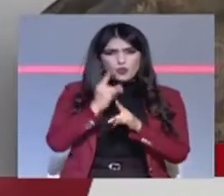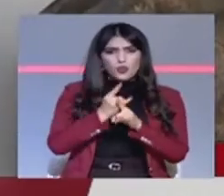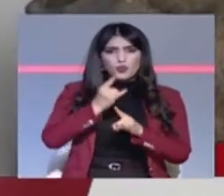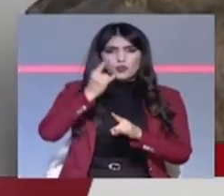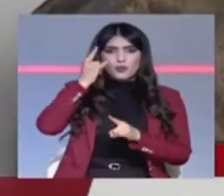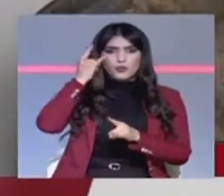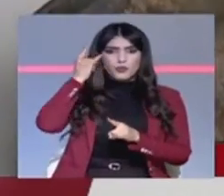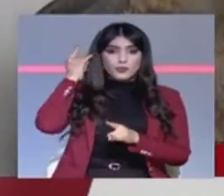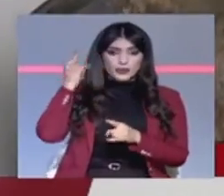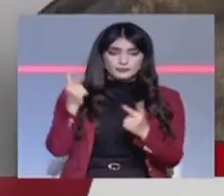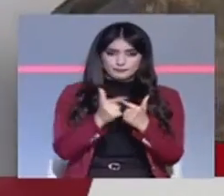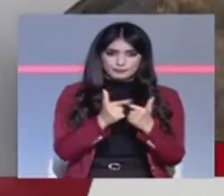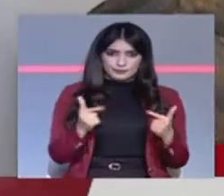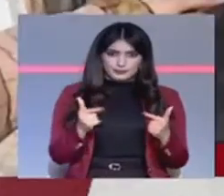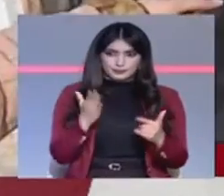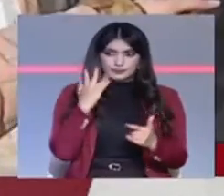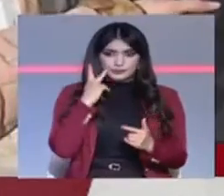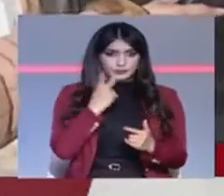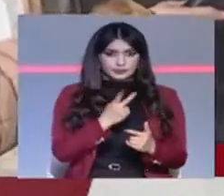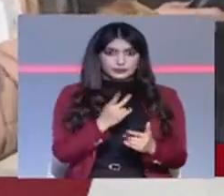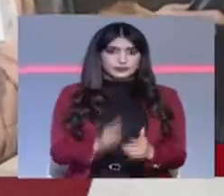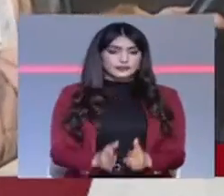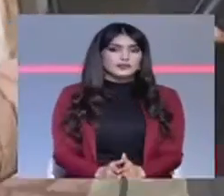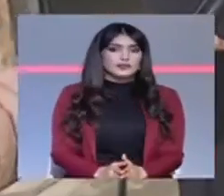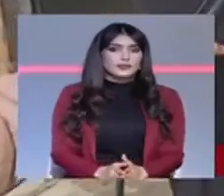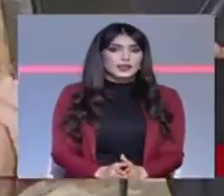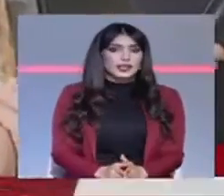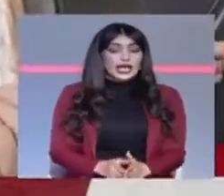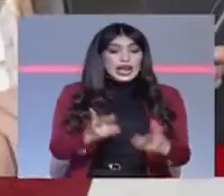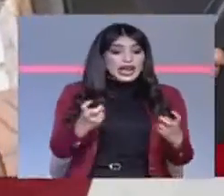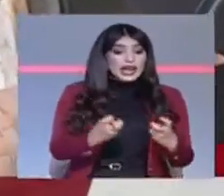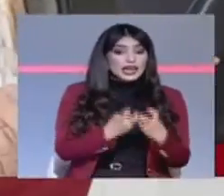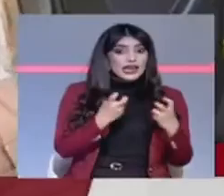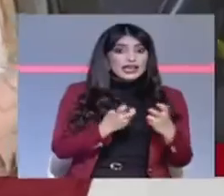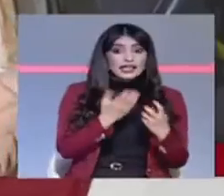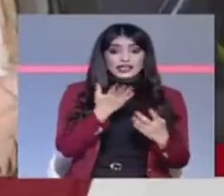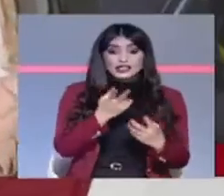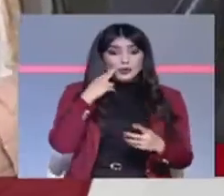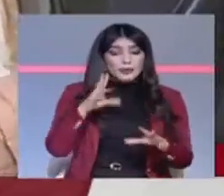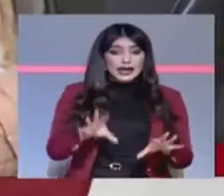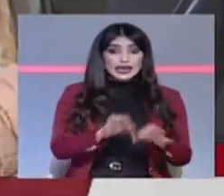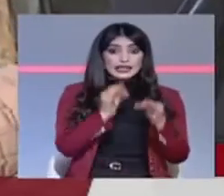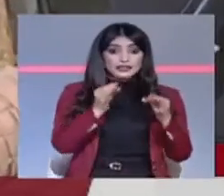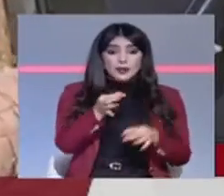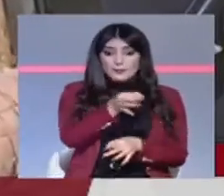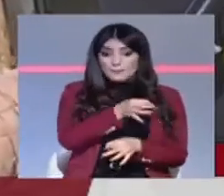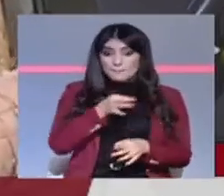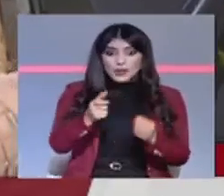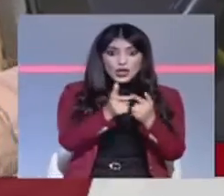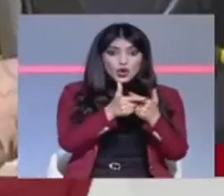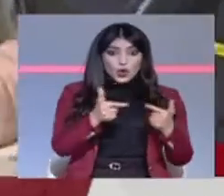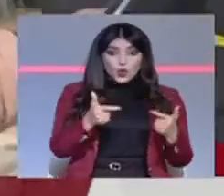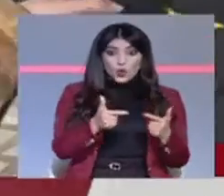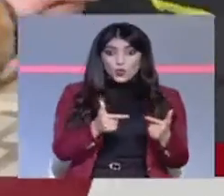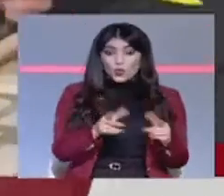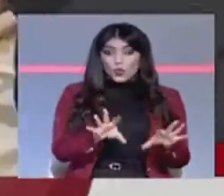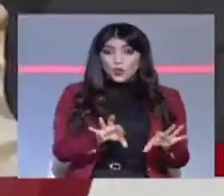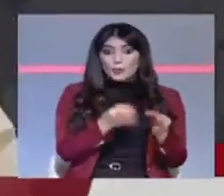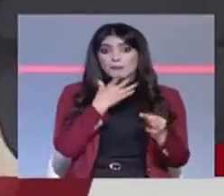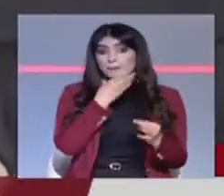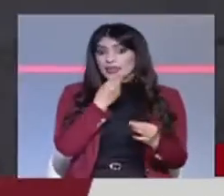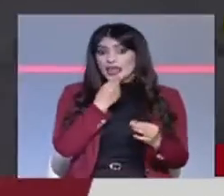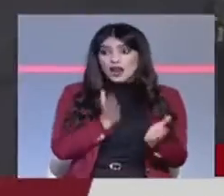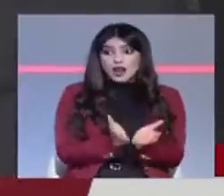مختلفه انما يج للقطاع الجرار لنا لكنها في الاكتشاف اه مثل